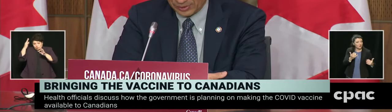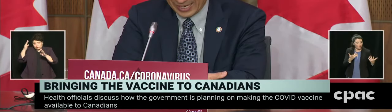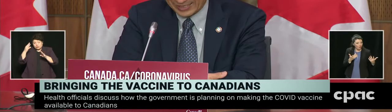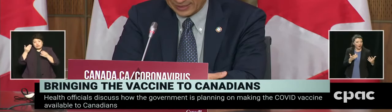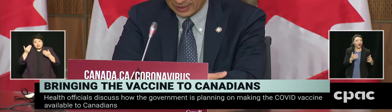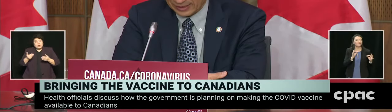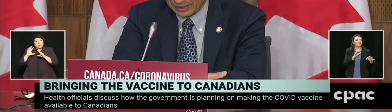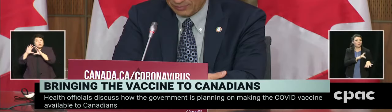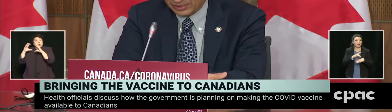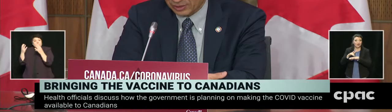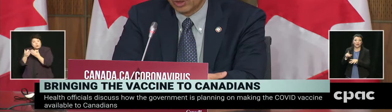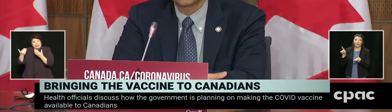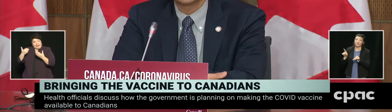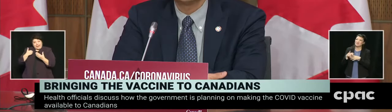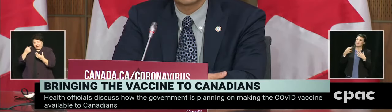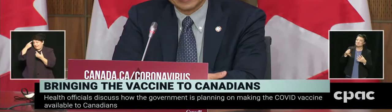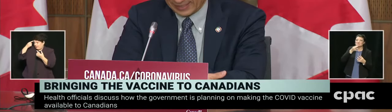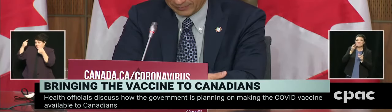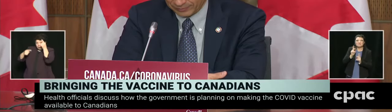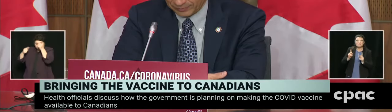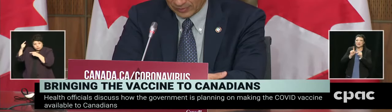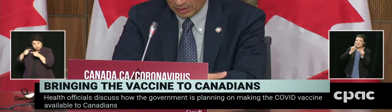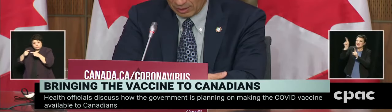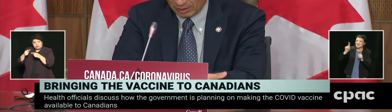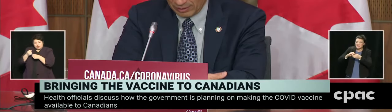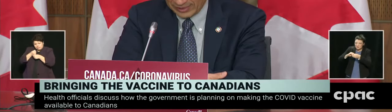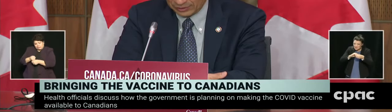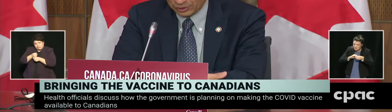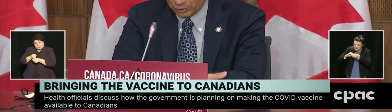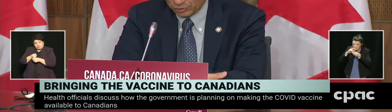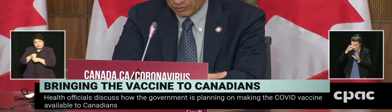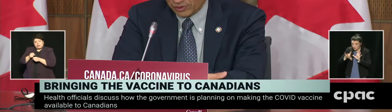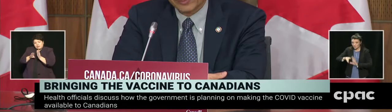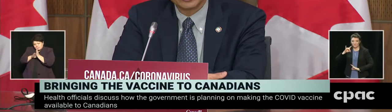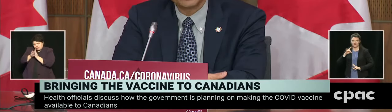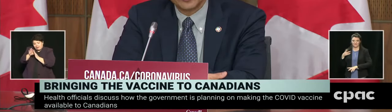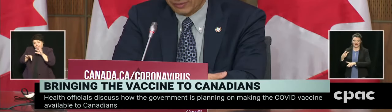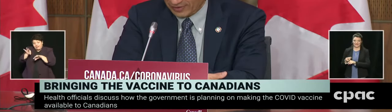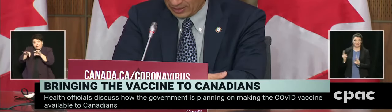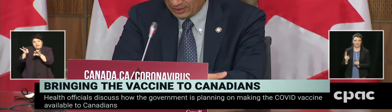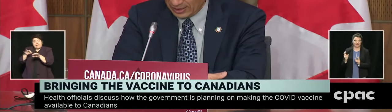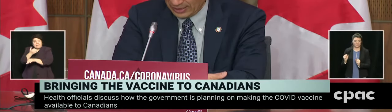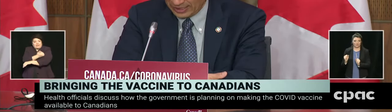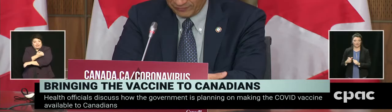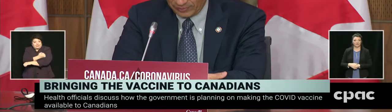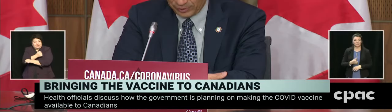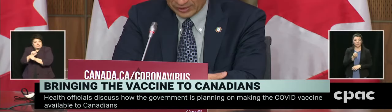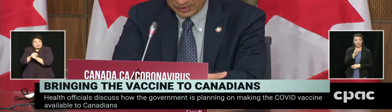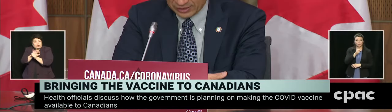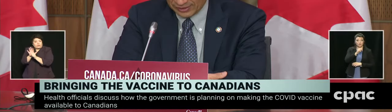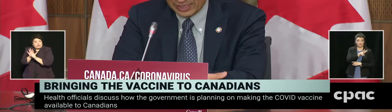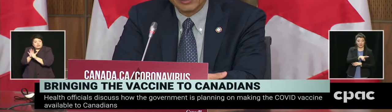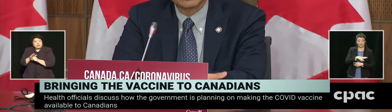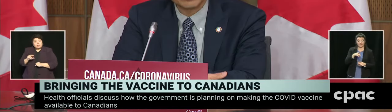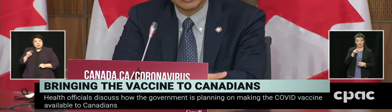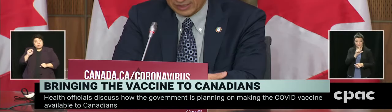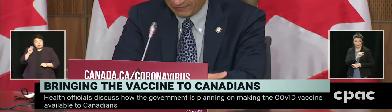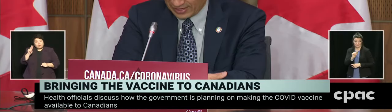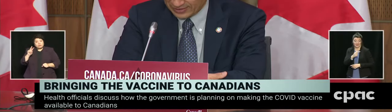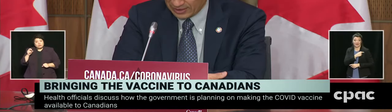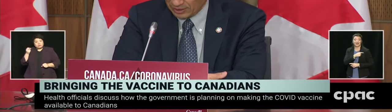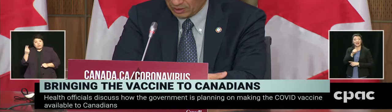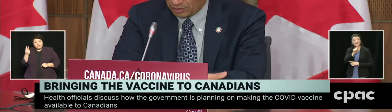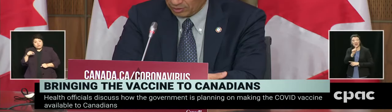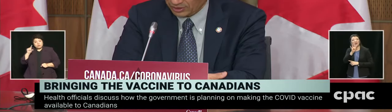mondiale pour accélérer la mise au point de vaccins. En date du 12 novembre 2020, il y avait plus de 140